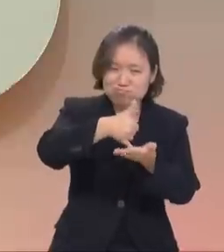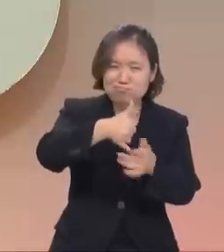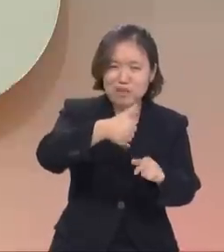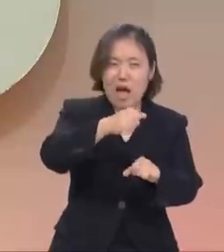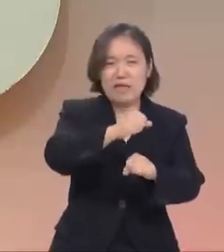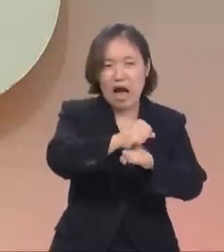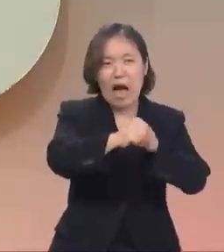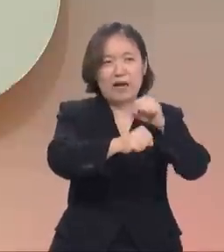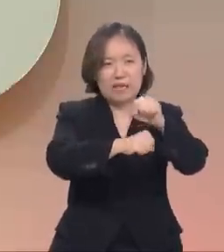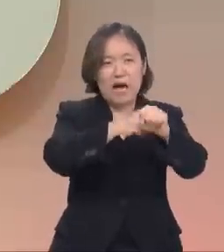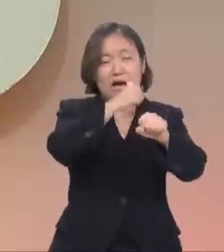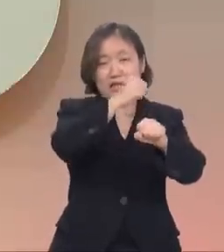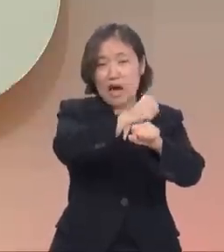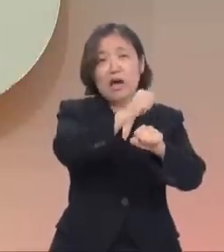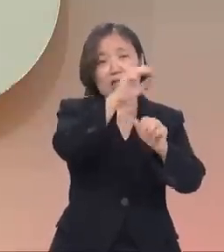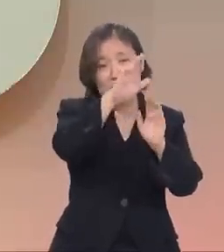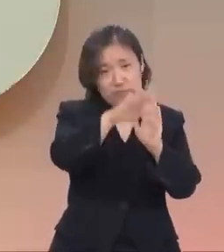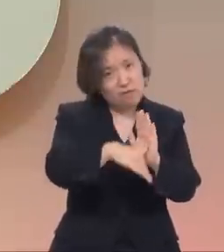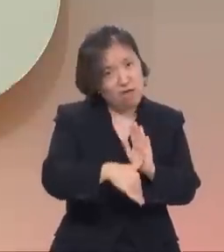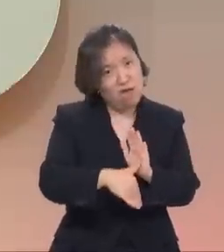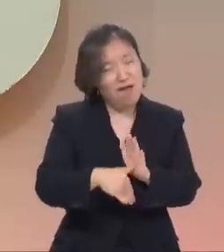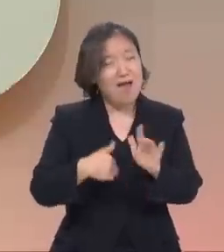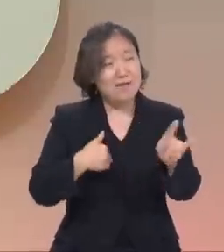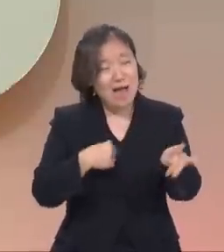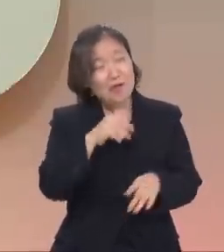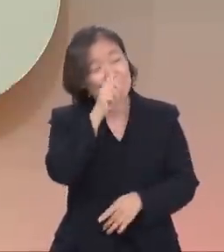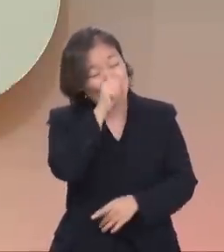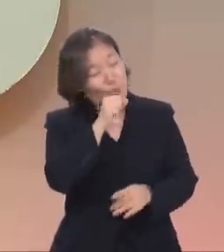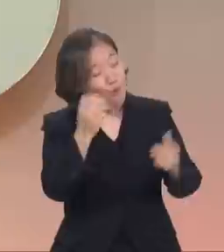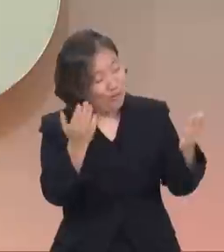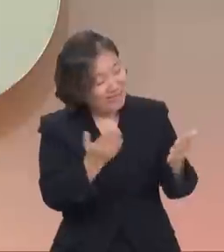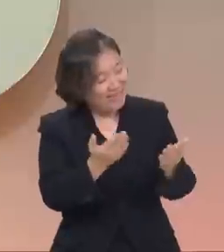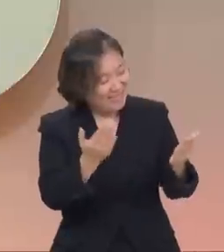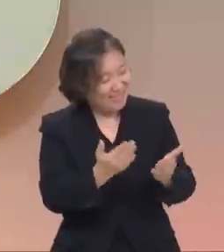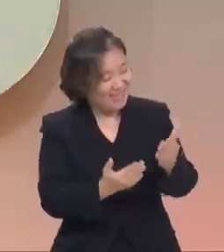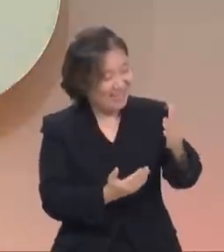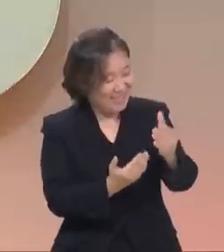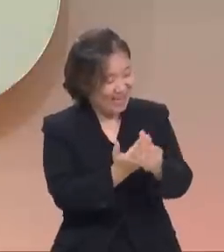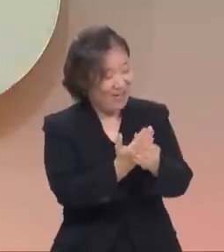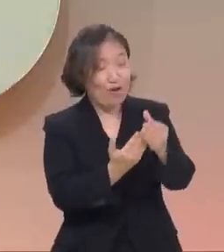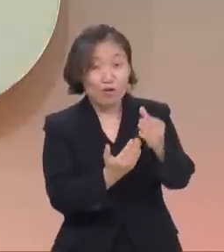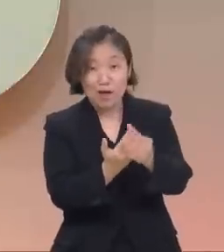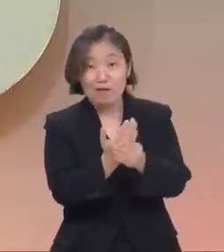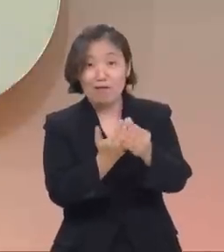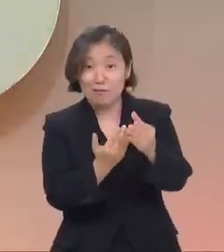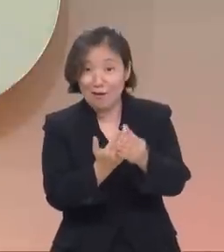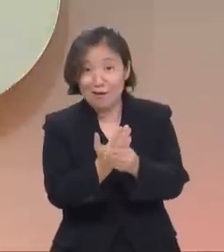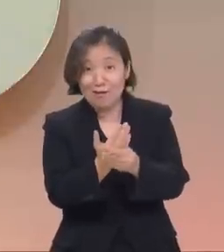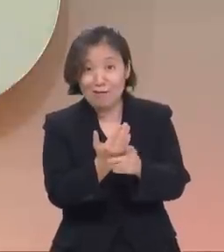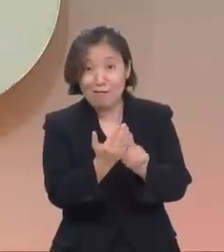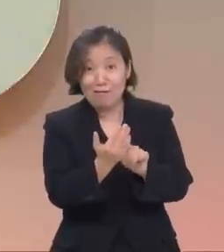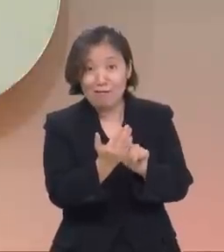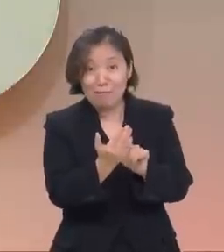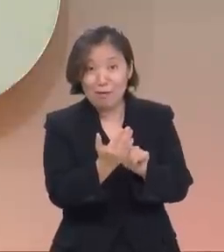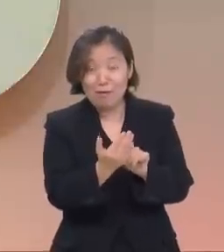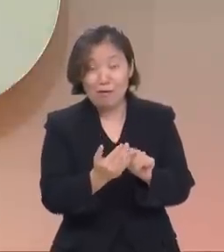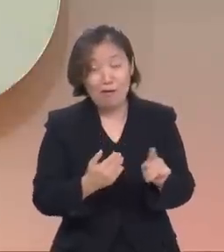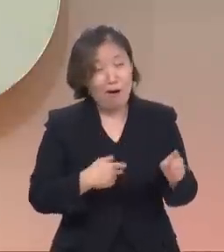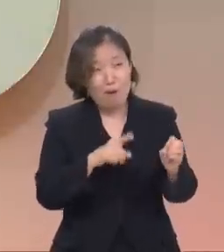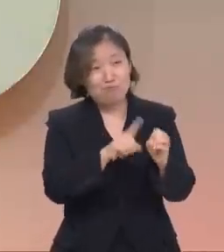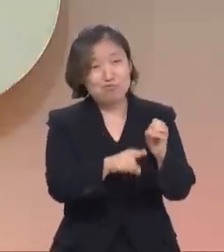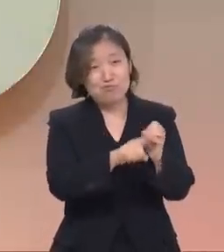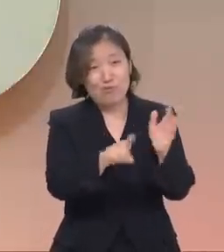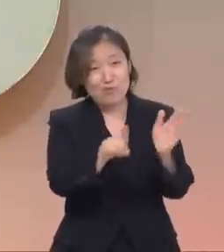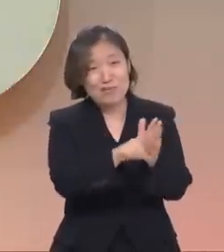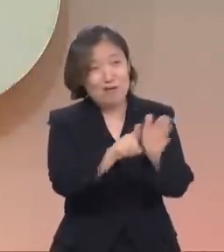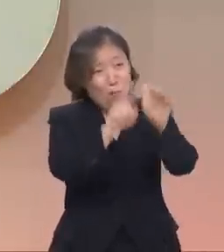일이 술술 눈에 보이듯이 딱딱 모든 좋은 일들이 생긴다면이 세상에 불교